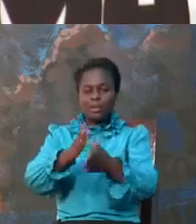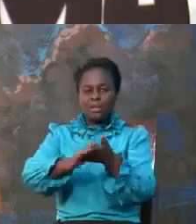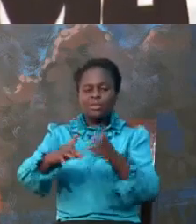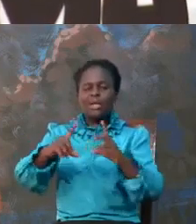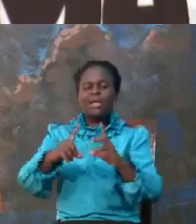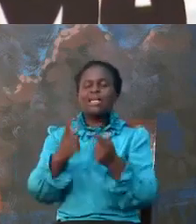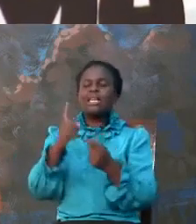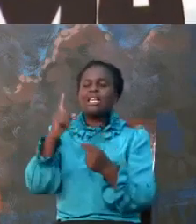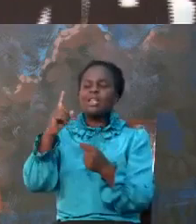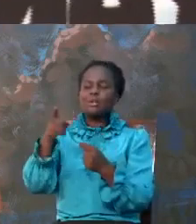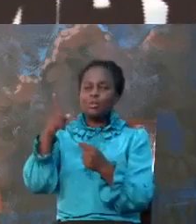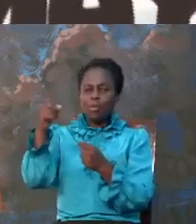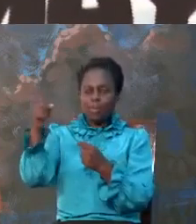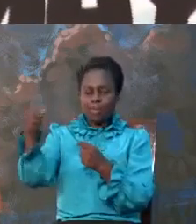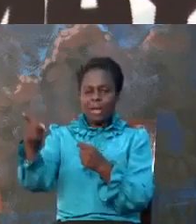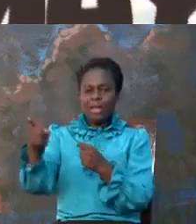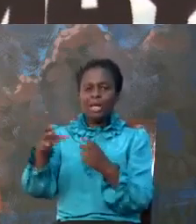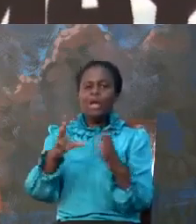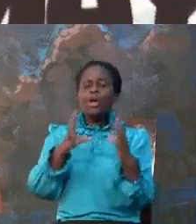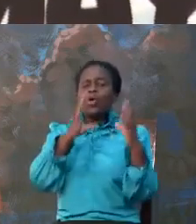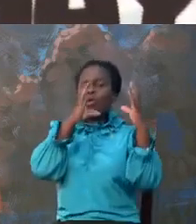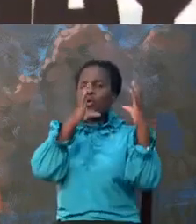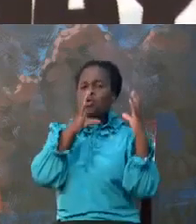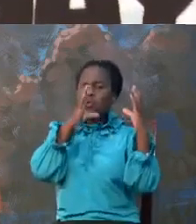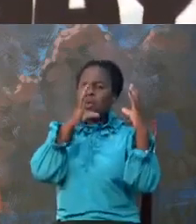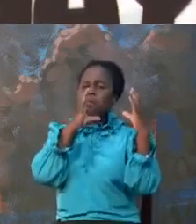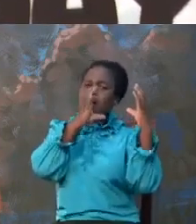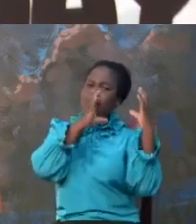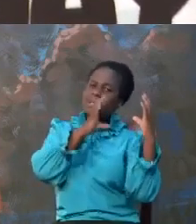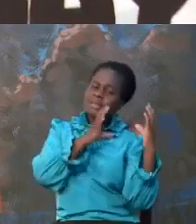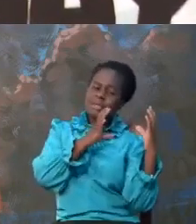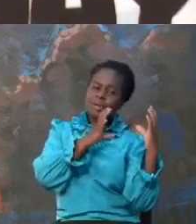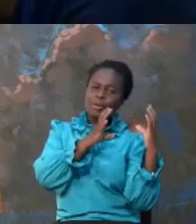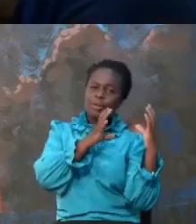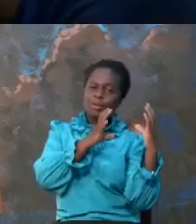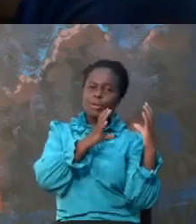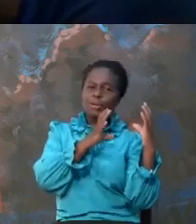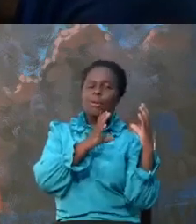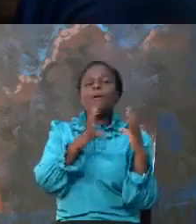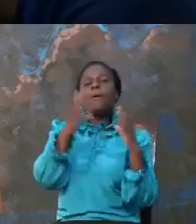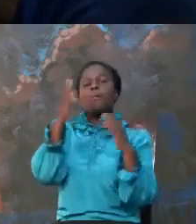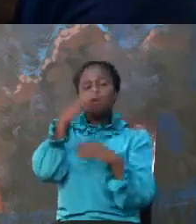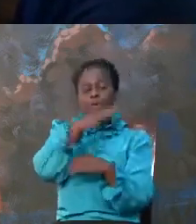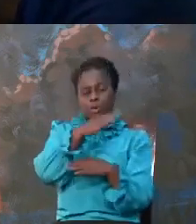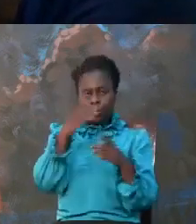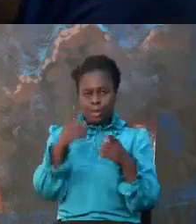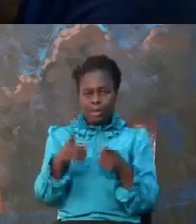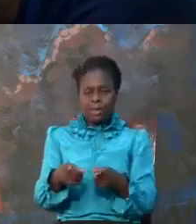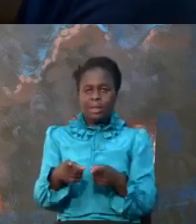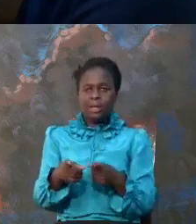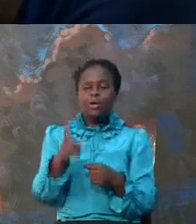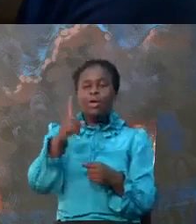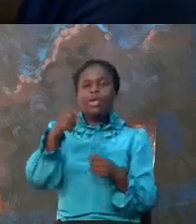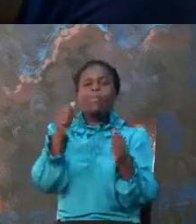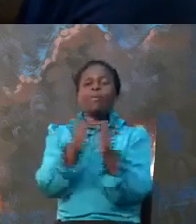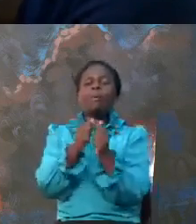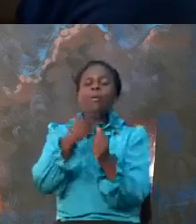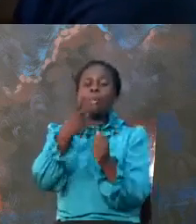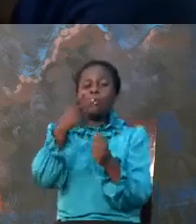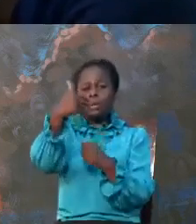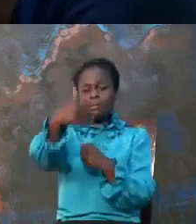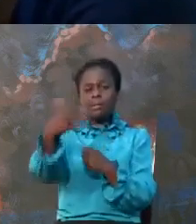lakini yuko pale kutubebea mizigo. Jioni ya leo yako mama mawili mbele